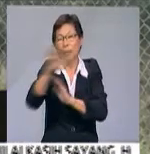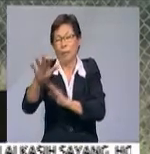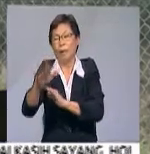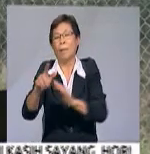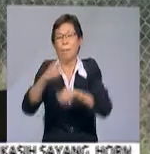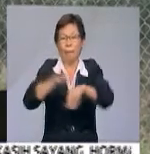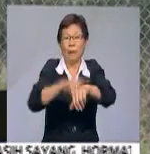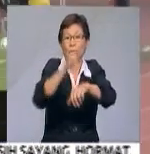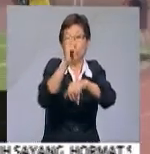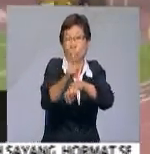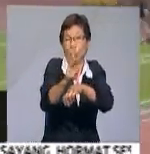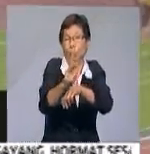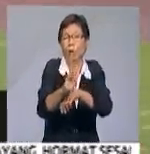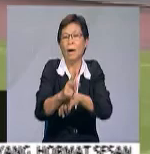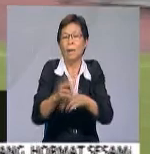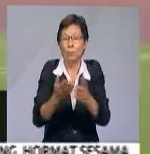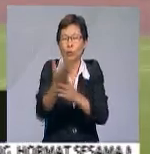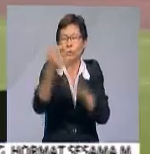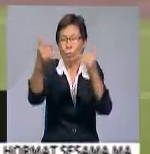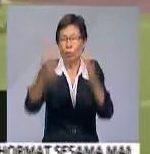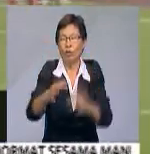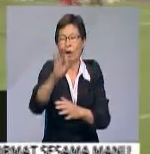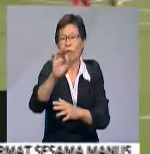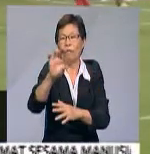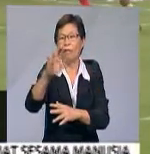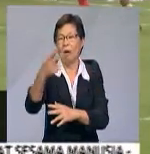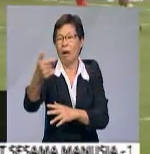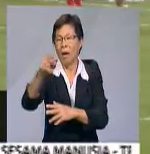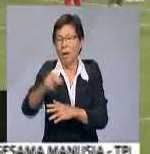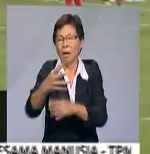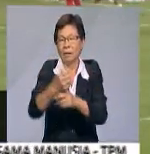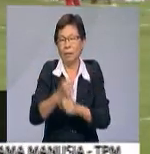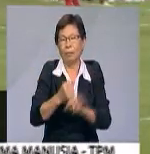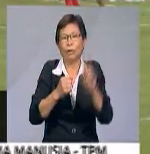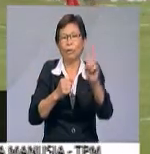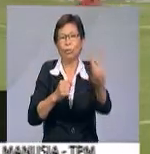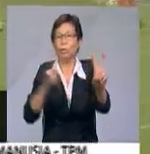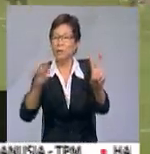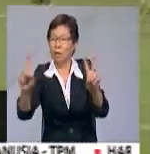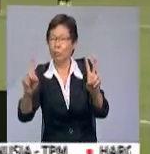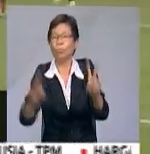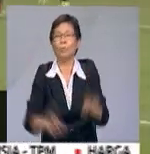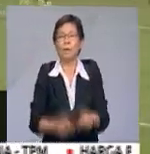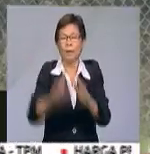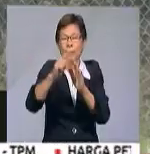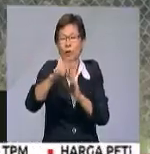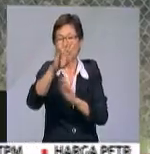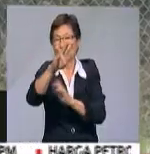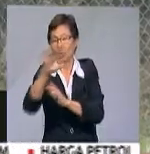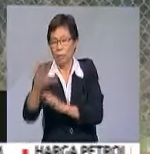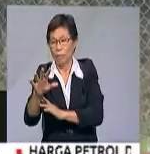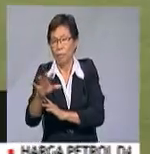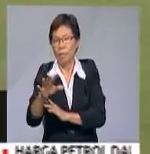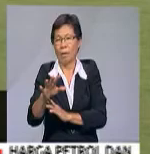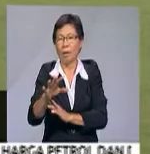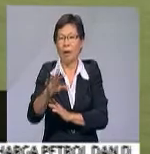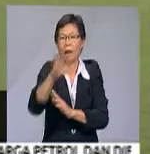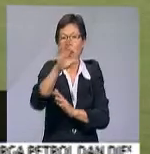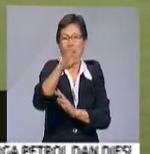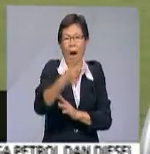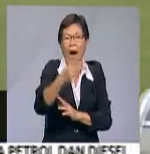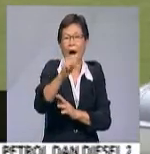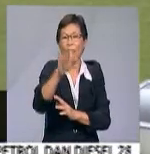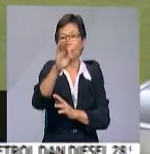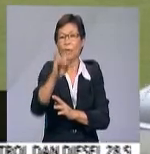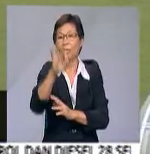kedua menerusi pemainnya, Muhammad Farhan sekaligus menjadikan kedudukan 2-1. Bagaimanapun pada minit ke-75, Muhammad Hafifi